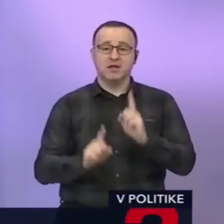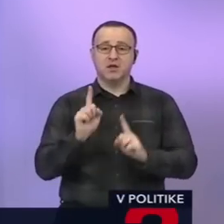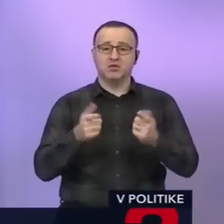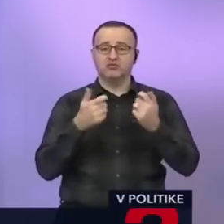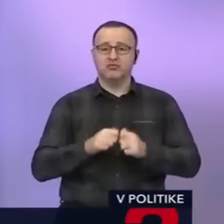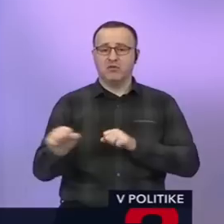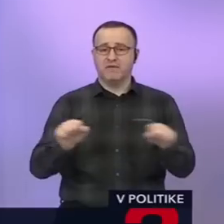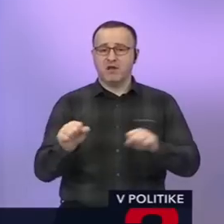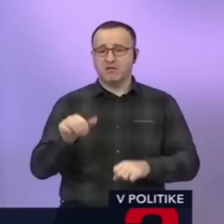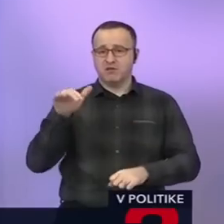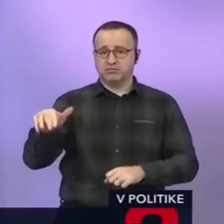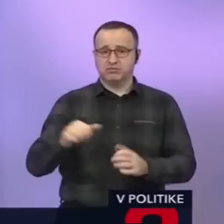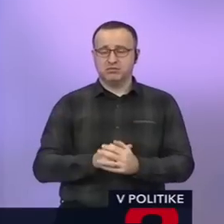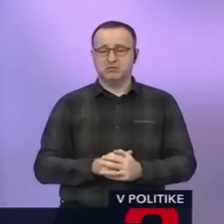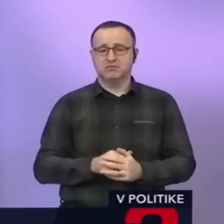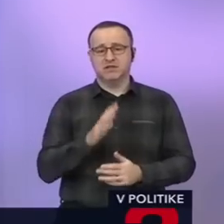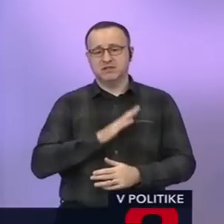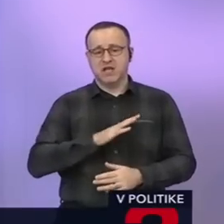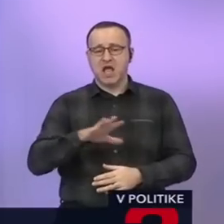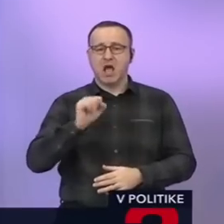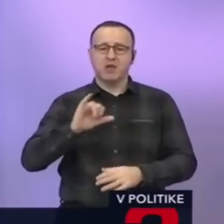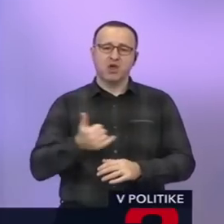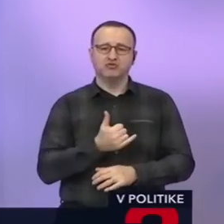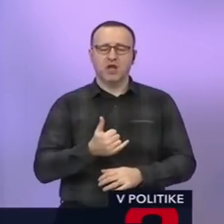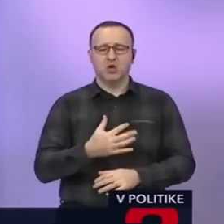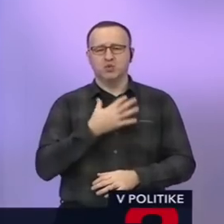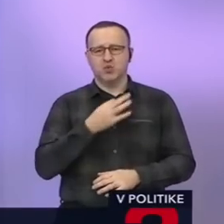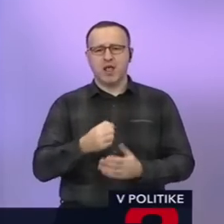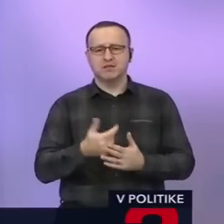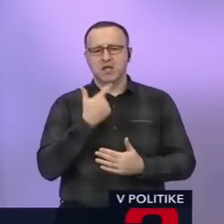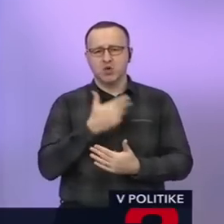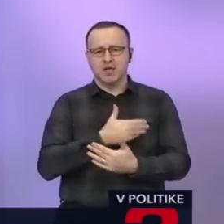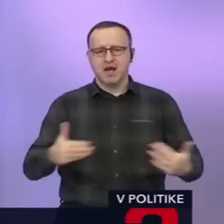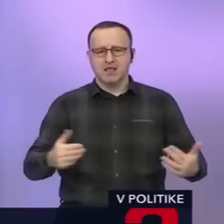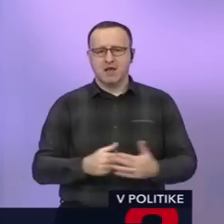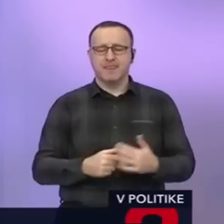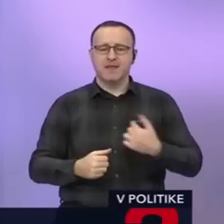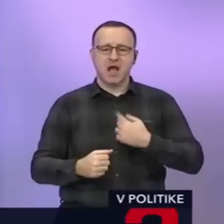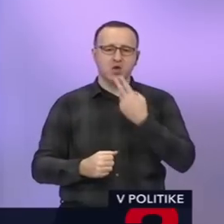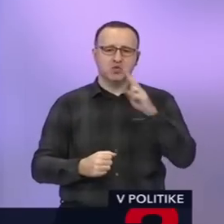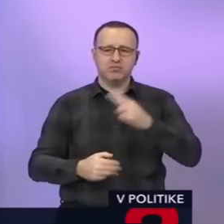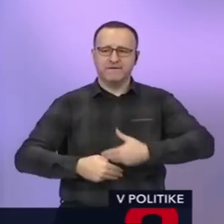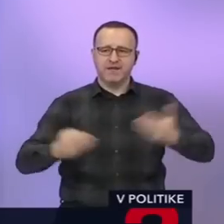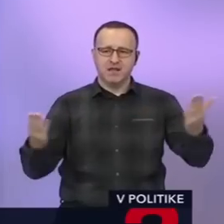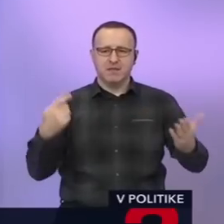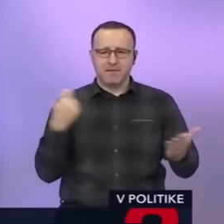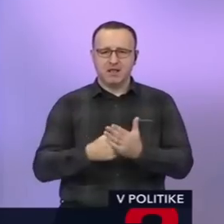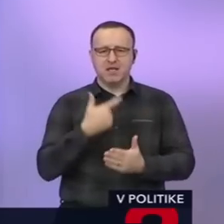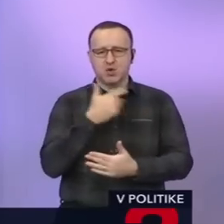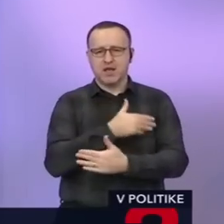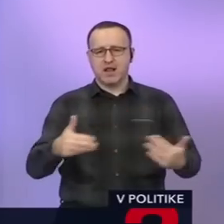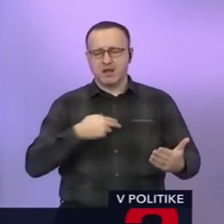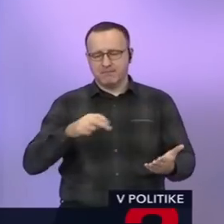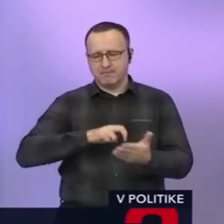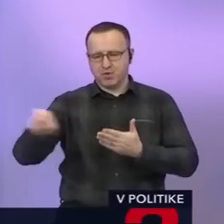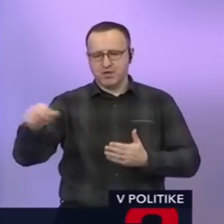vlády, ktorí sa prikláňajú k tomu, aby sme si to dali ešte ako keby odobriť Národnej rade. Ja som slúbil verejne a platí to, že do tej Národnej rady pôjdem. Možno,